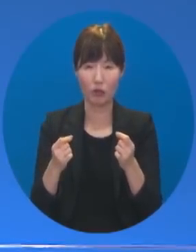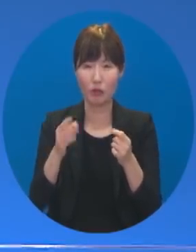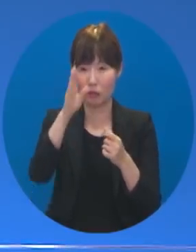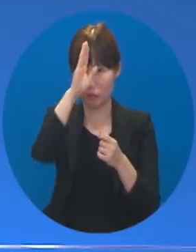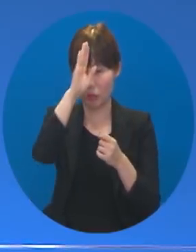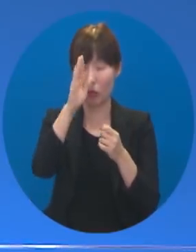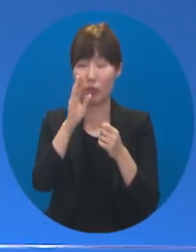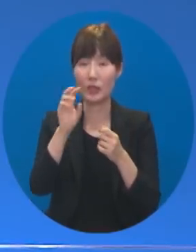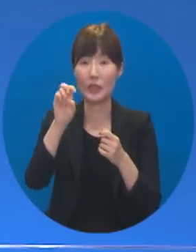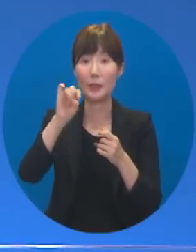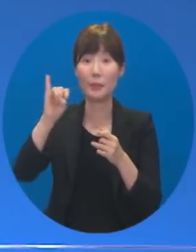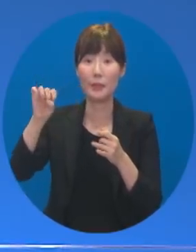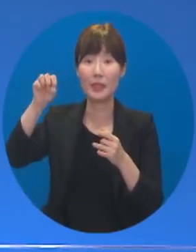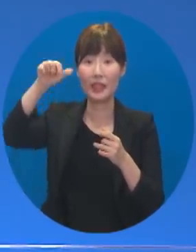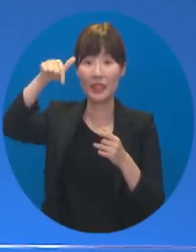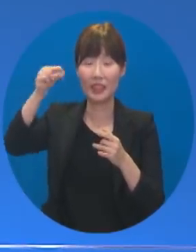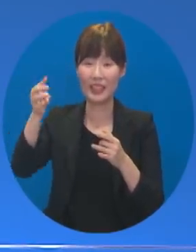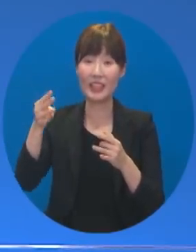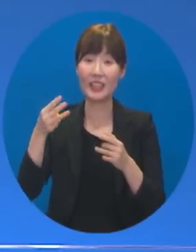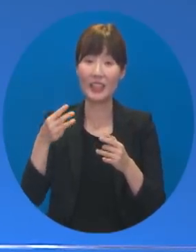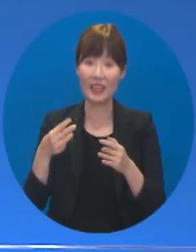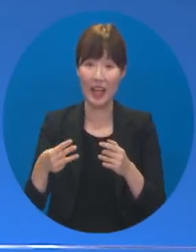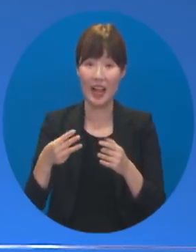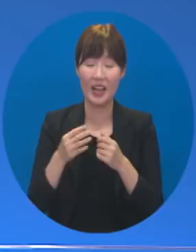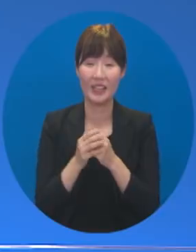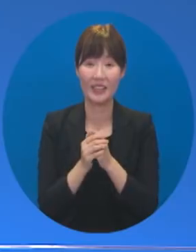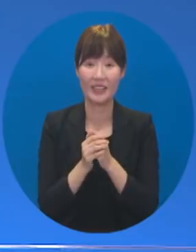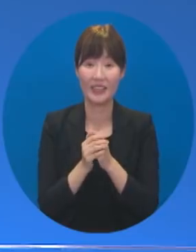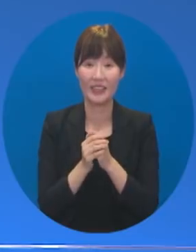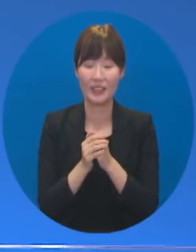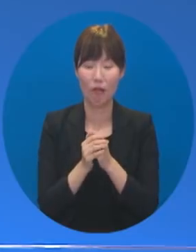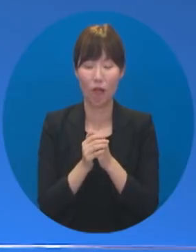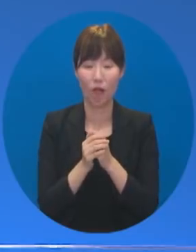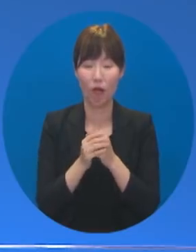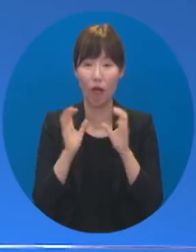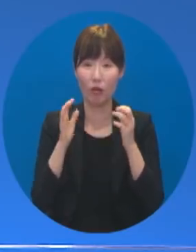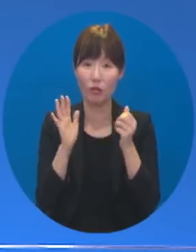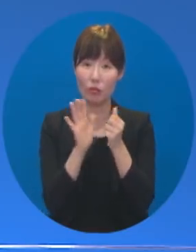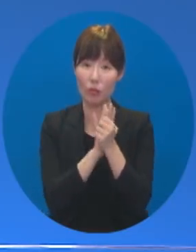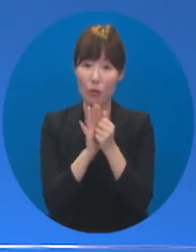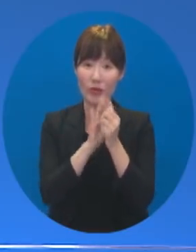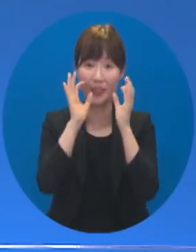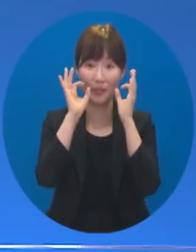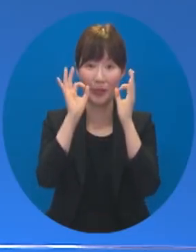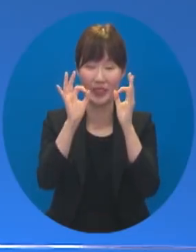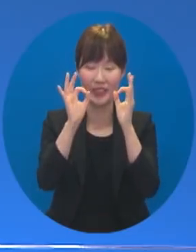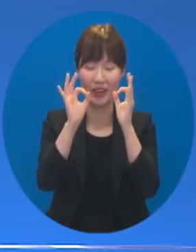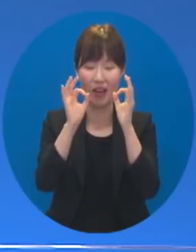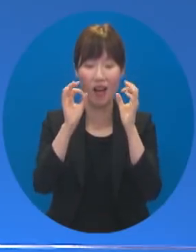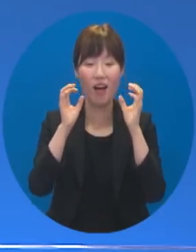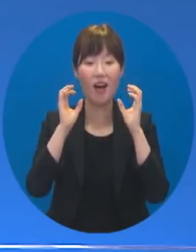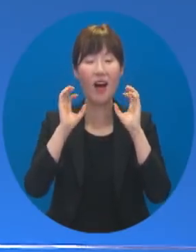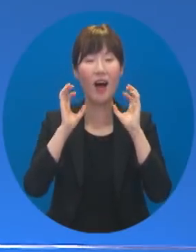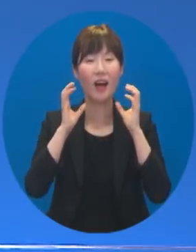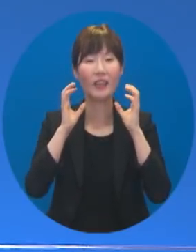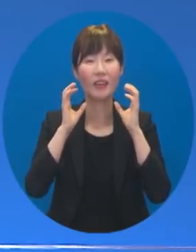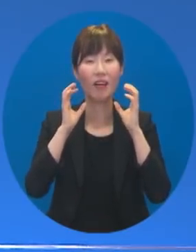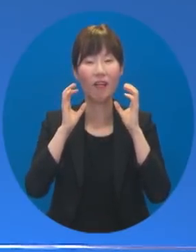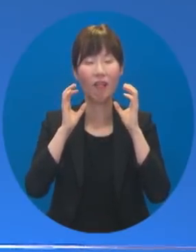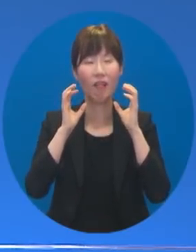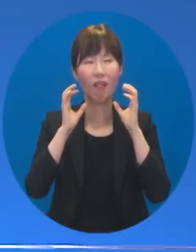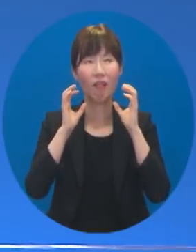되었어요. 원기를 돌보다 보니까 또 이 아이가 생각나게 되고 그래서